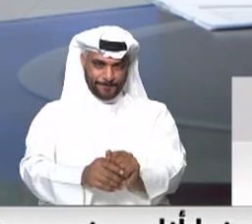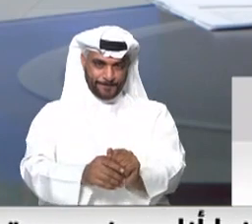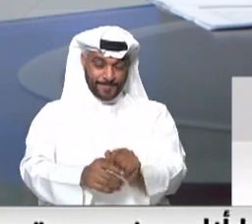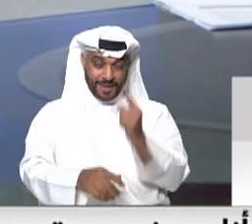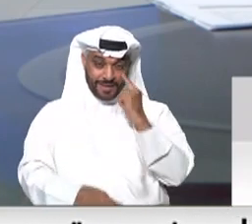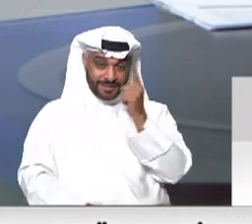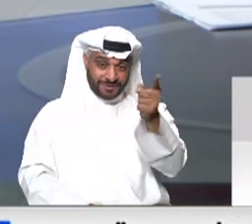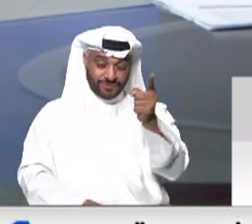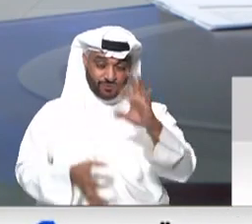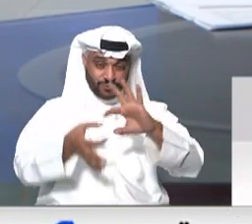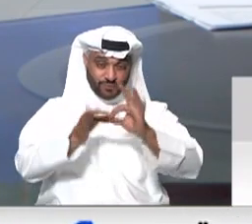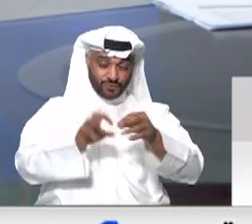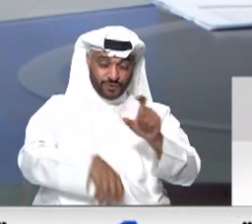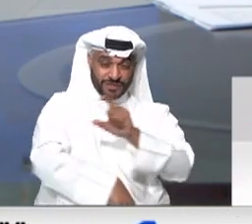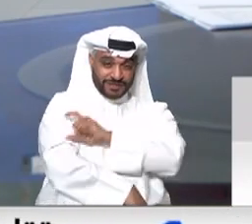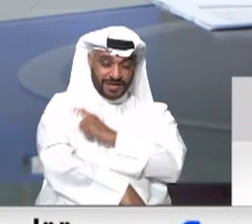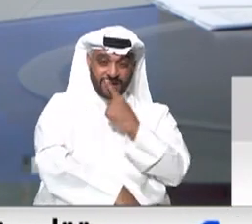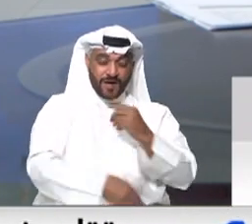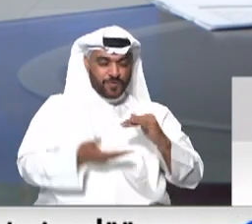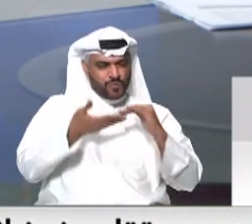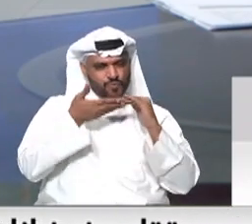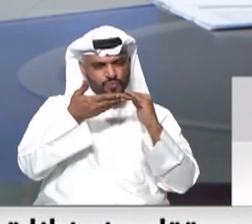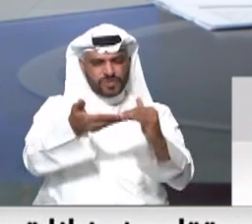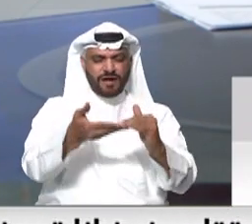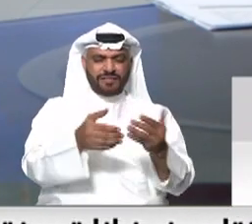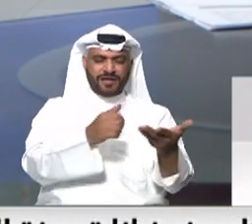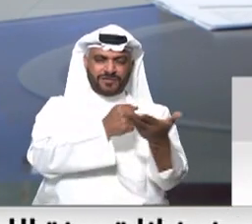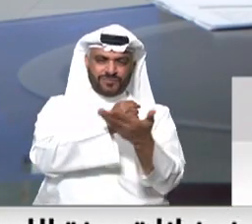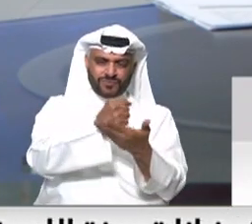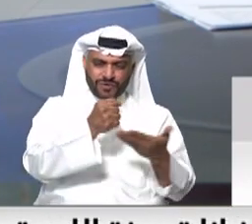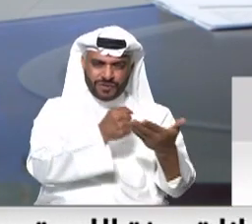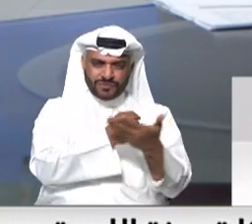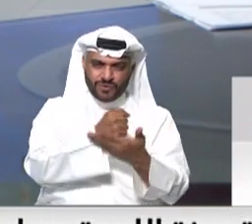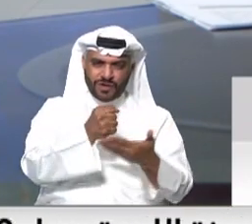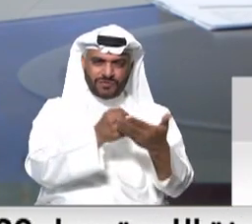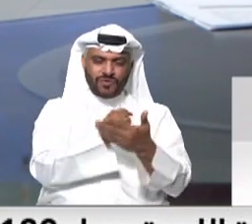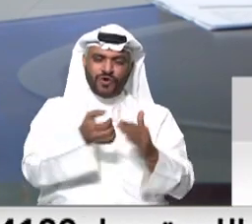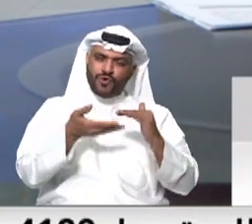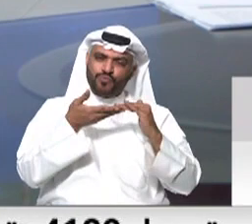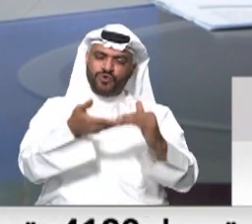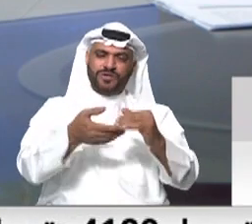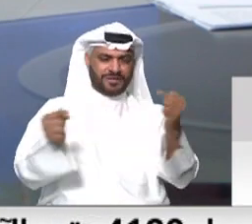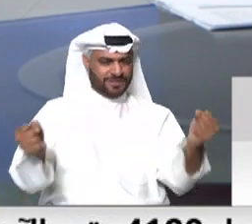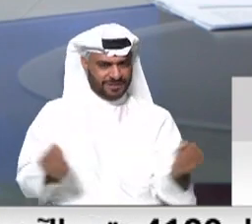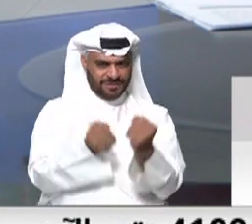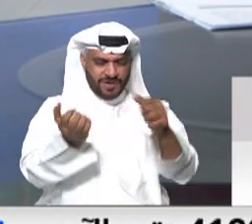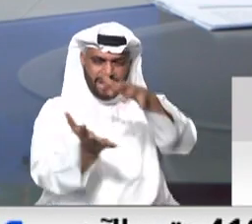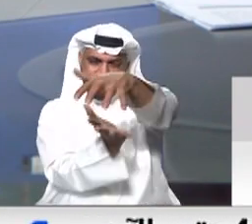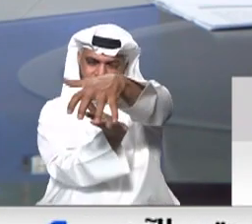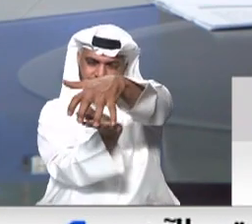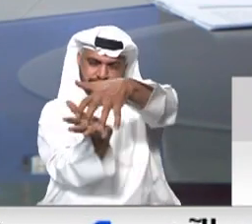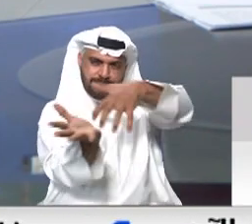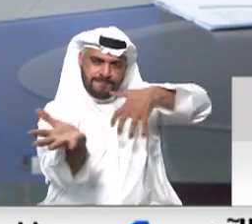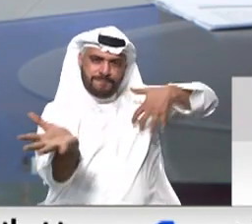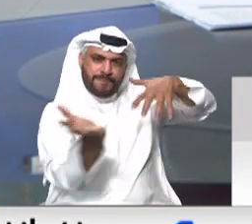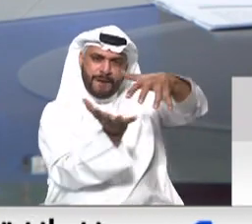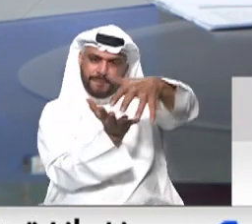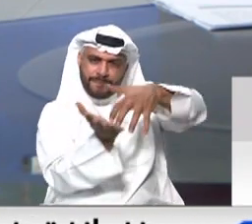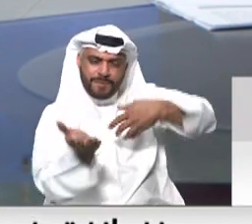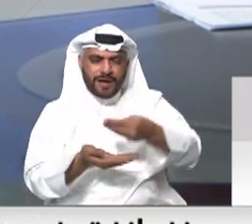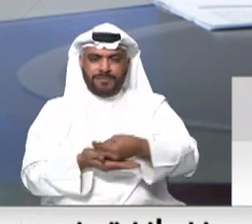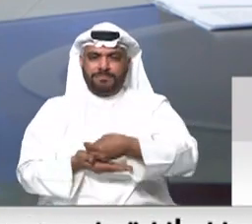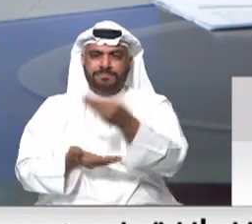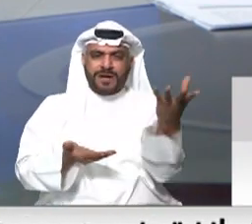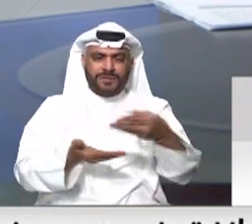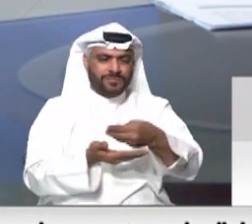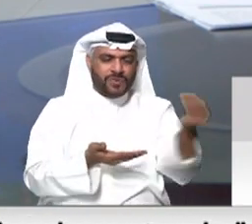تأتي هذه المساعدات لتعزيز الأمن الغذائي وتشجيع المزارعين على استصلاح أراضيهم وأيضا توفير المزيد من